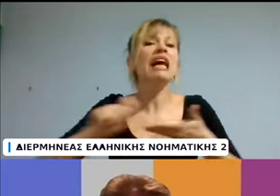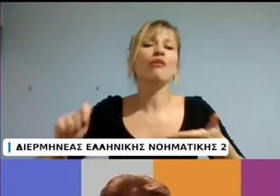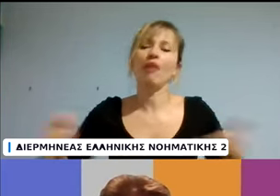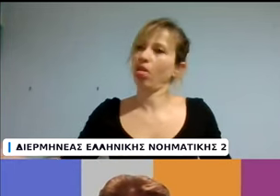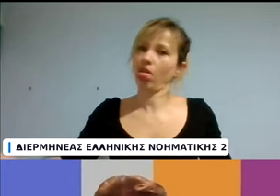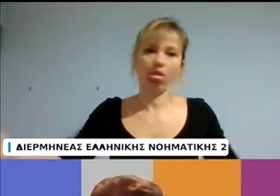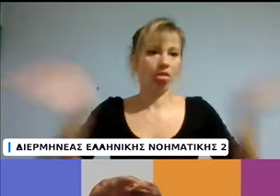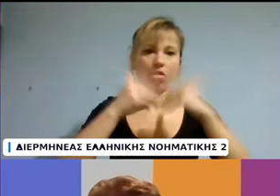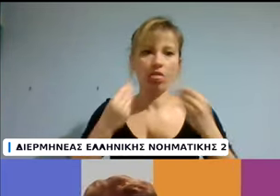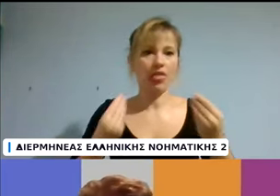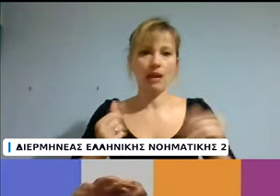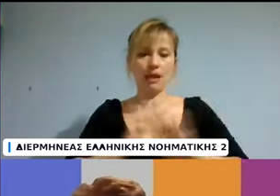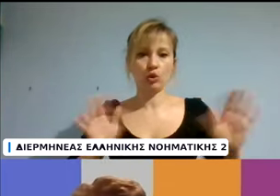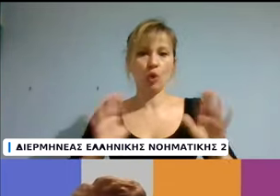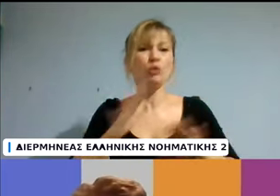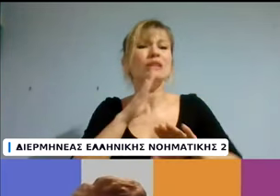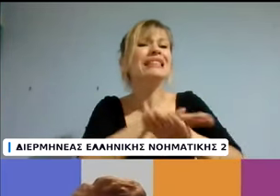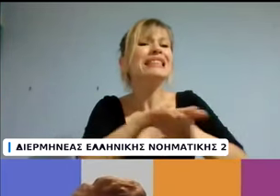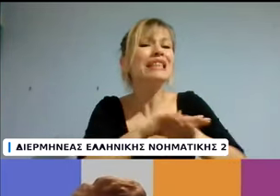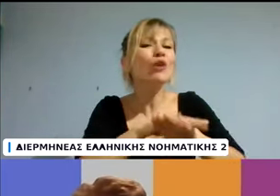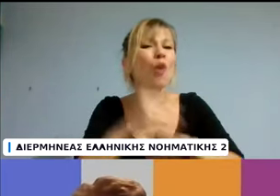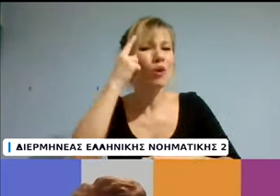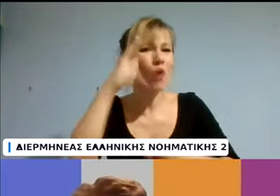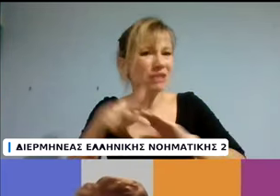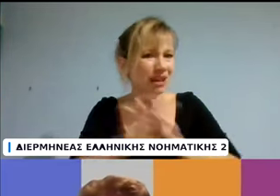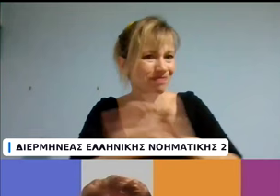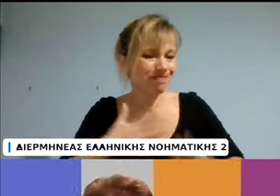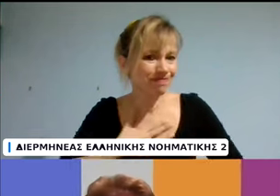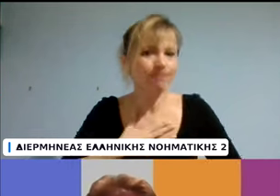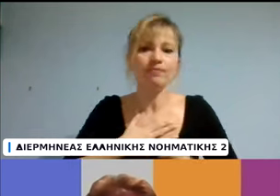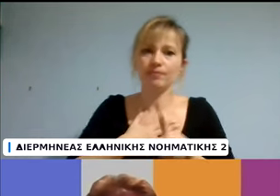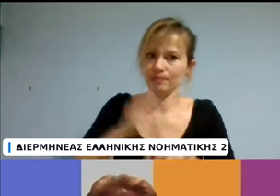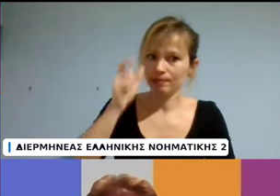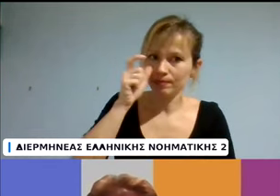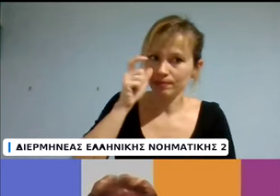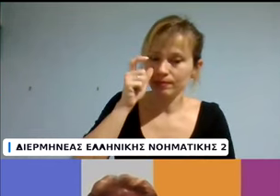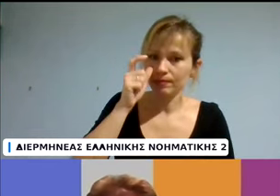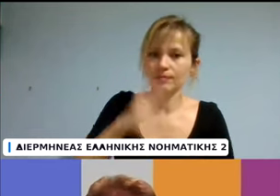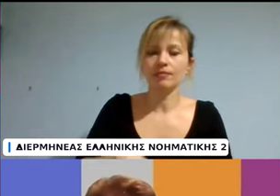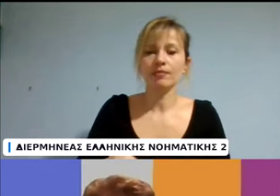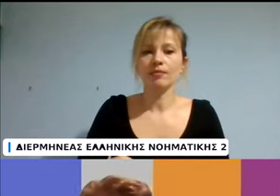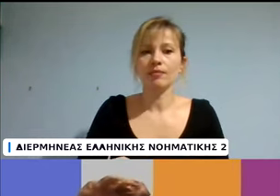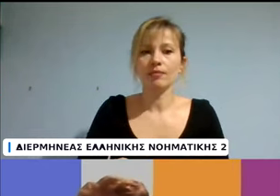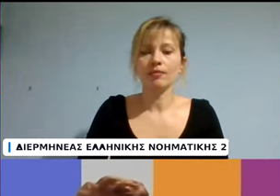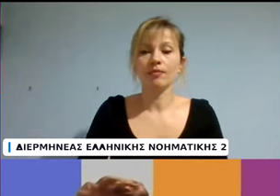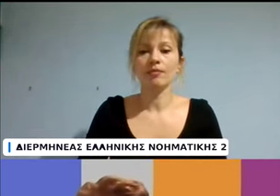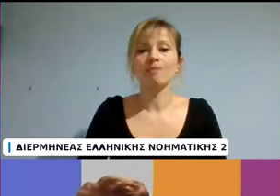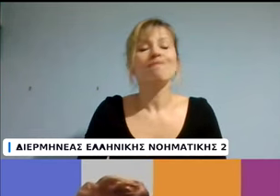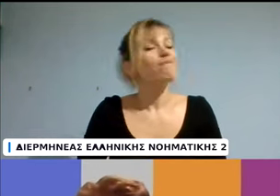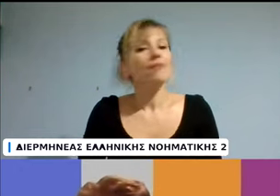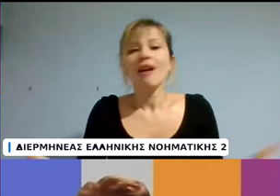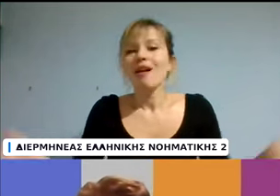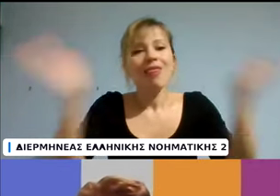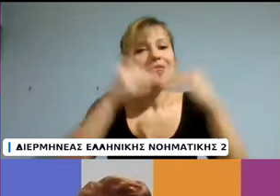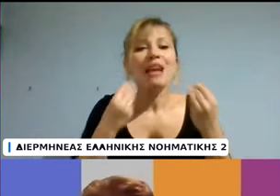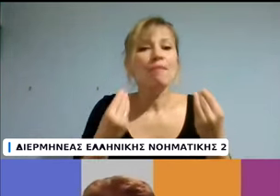απαντήσω. Συγγνώμη, Βασίλη. Νόμιζα. Παρακαλώ, παρακαλώ. Έλεγα ότι τρόπος να μπουν όρια